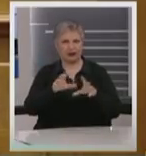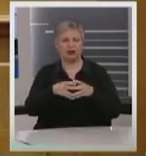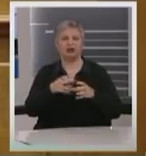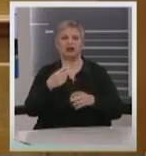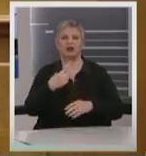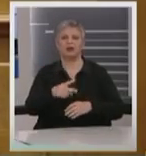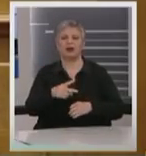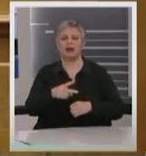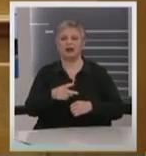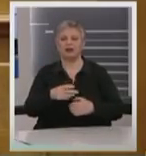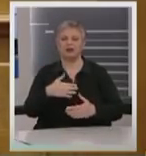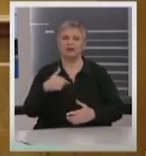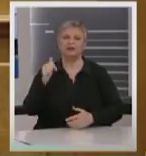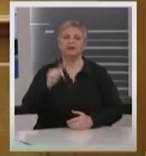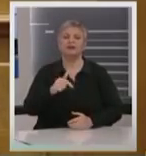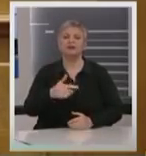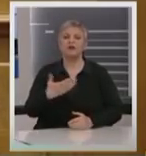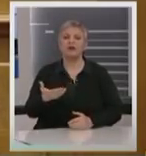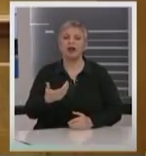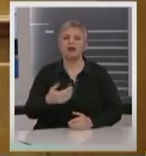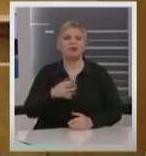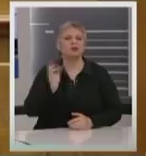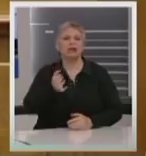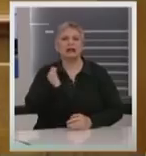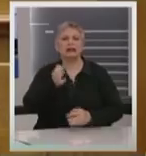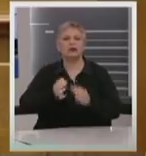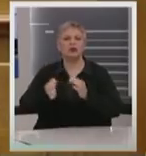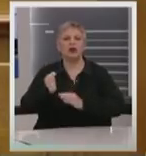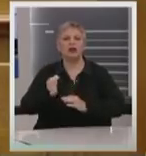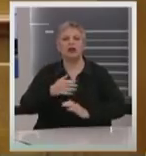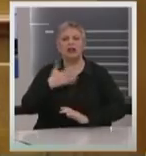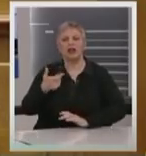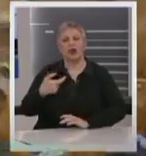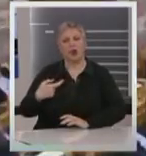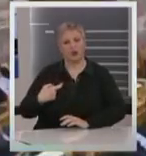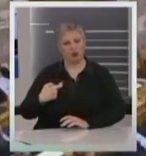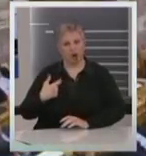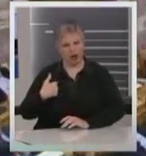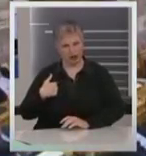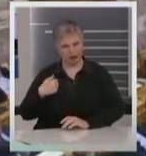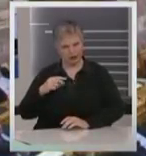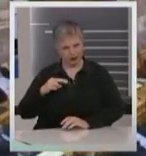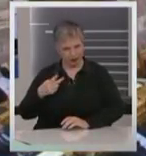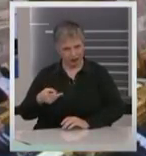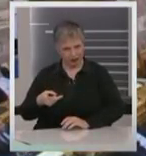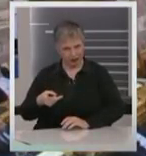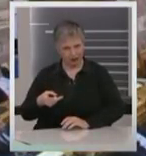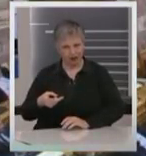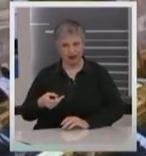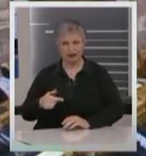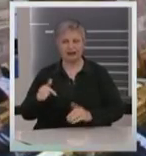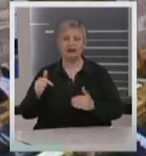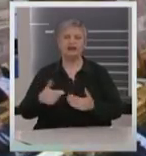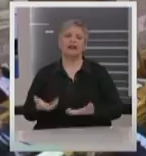Α, με προκαλέσατε τώρα. Λοιπόν, Ξέρετε, τώρα